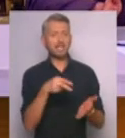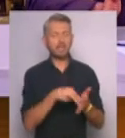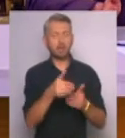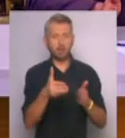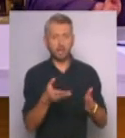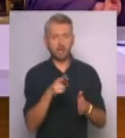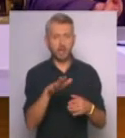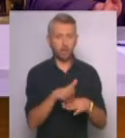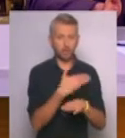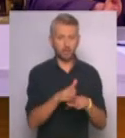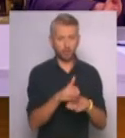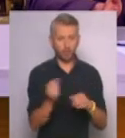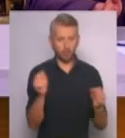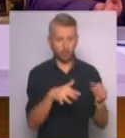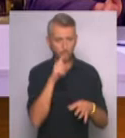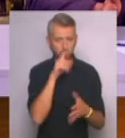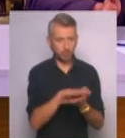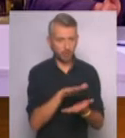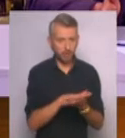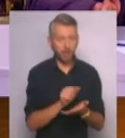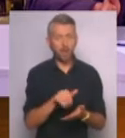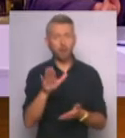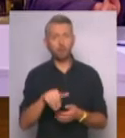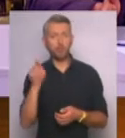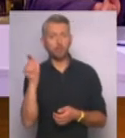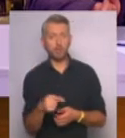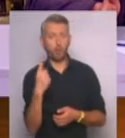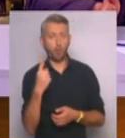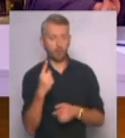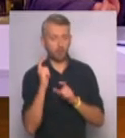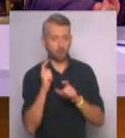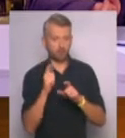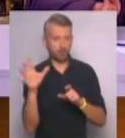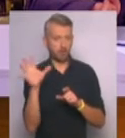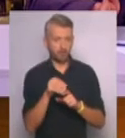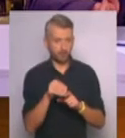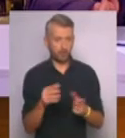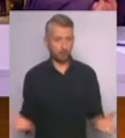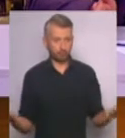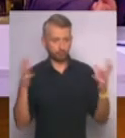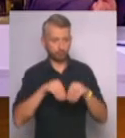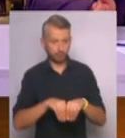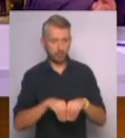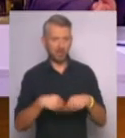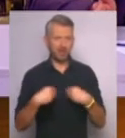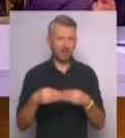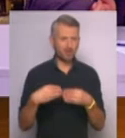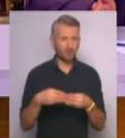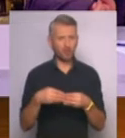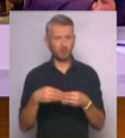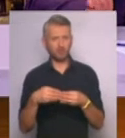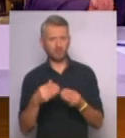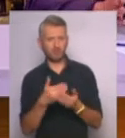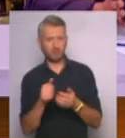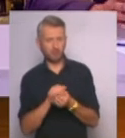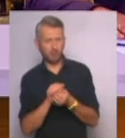для роздільного збору сміття, а потім приїздить одна машина, яка це все роздільне сміття, там картон і так далі, вкидає в один